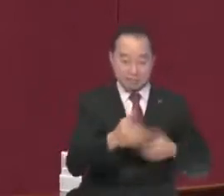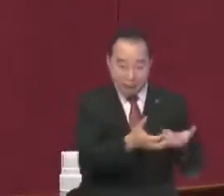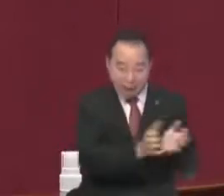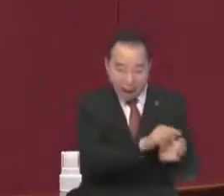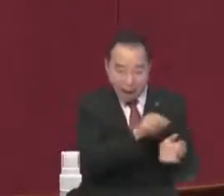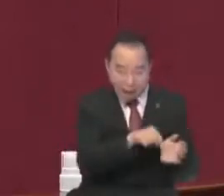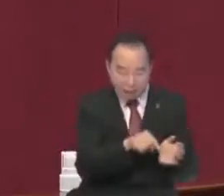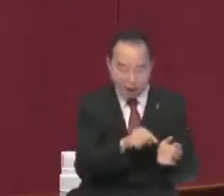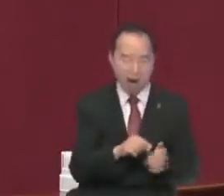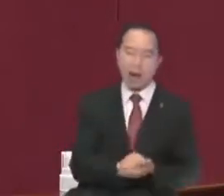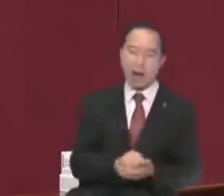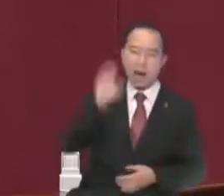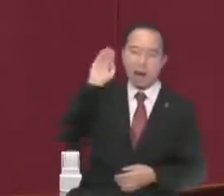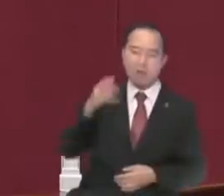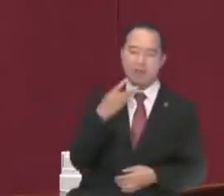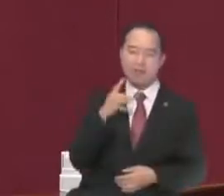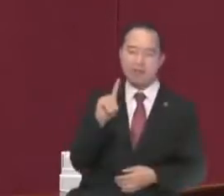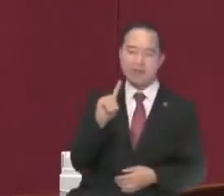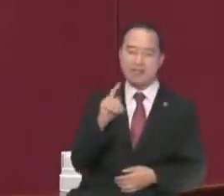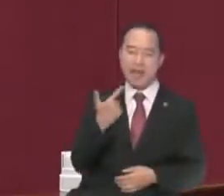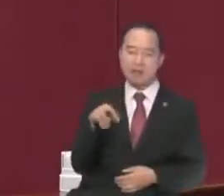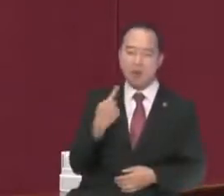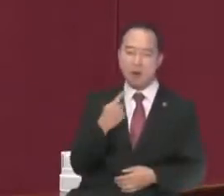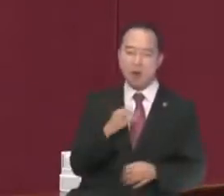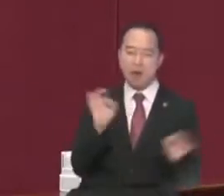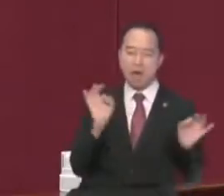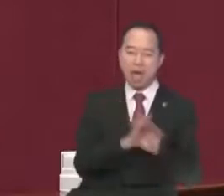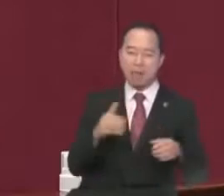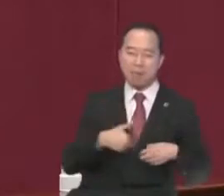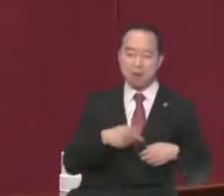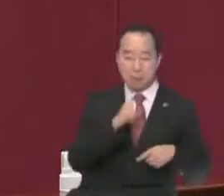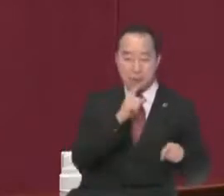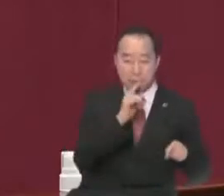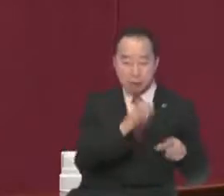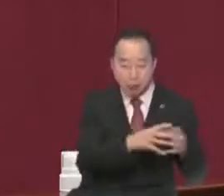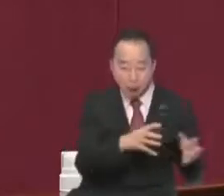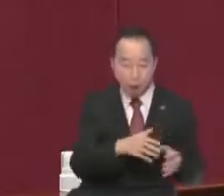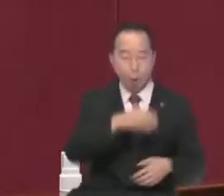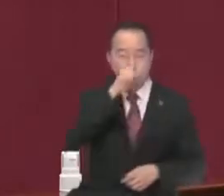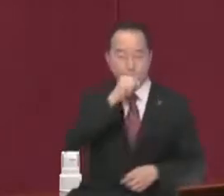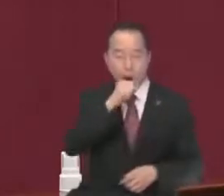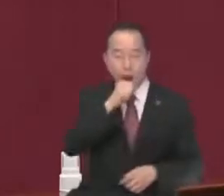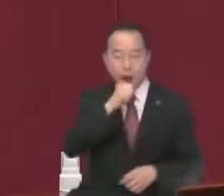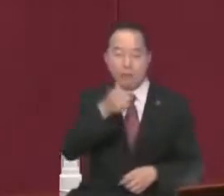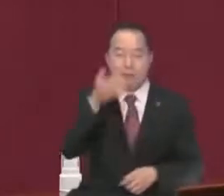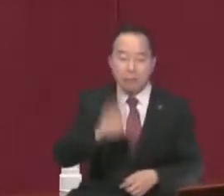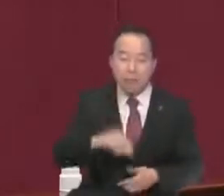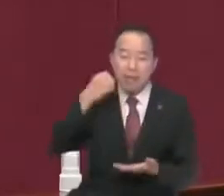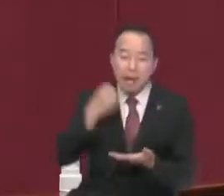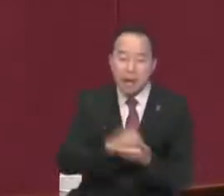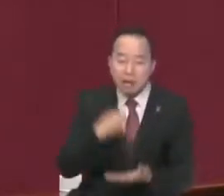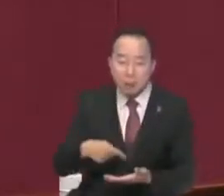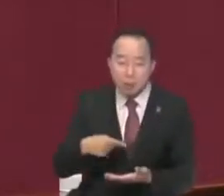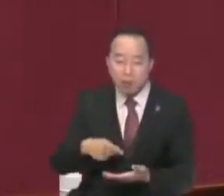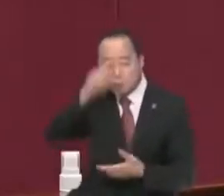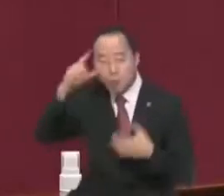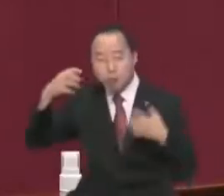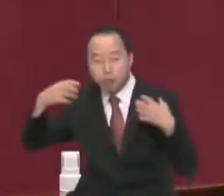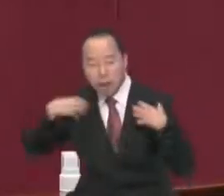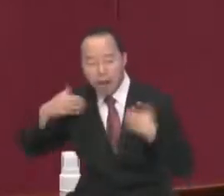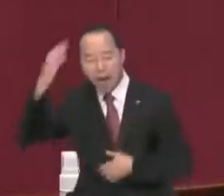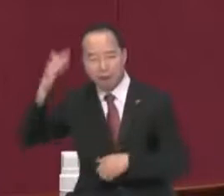탈탄소를 언급하기 시작했습니다. 고무적인 변화입니다. 그러나 안타깝게도 정부가 한국판